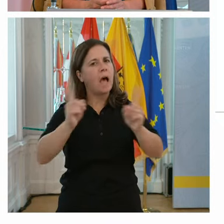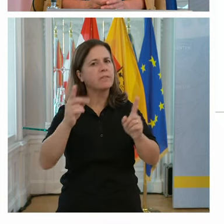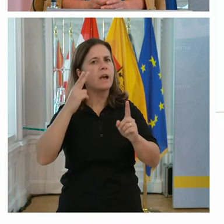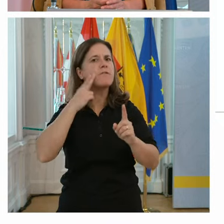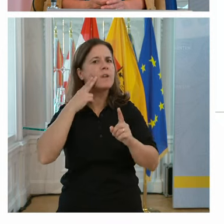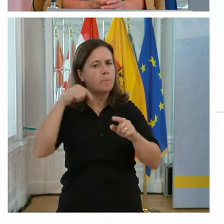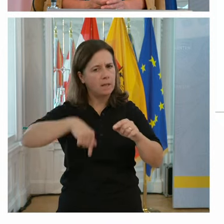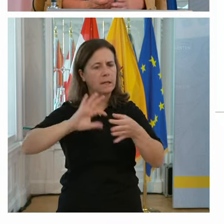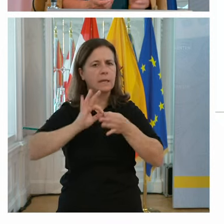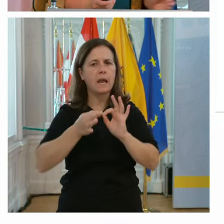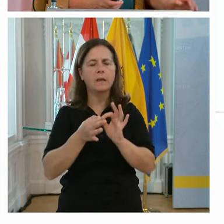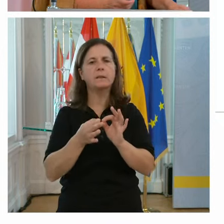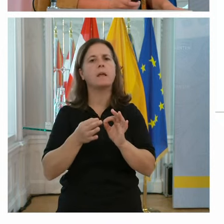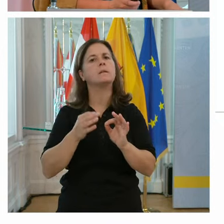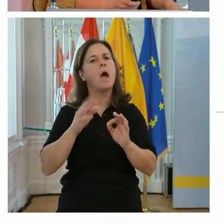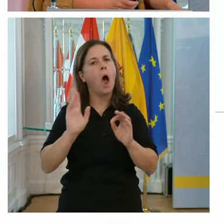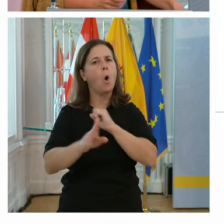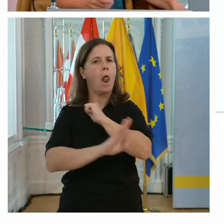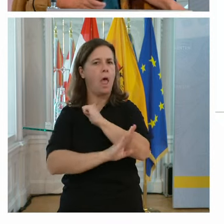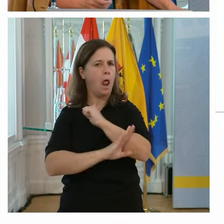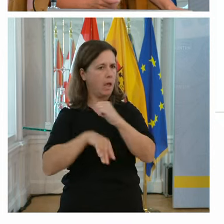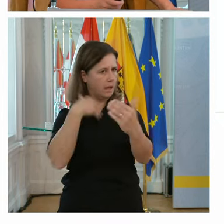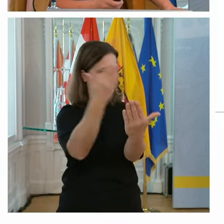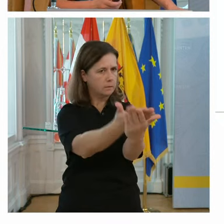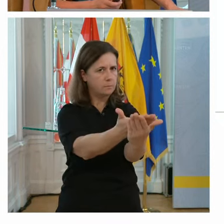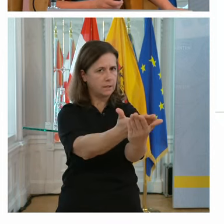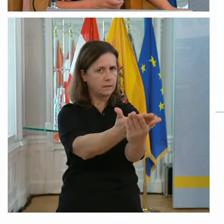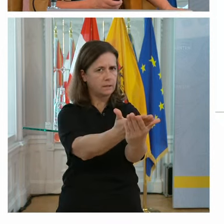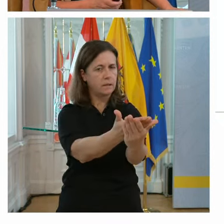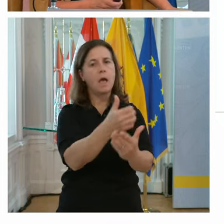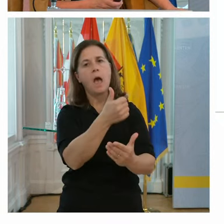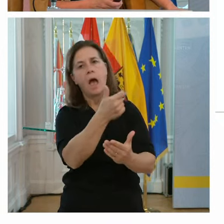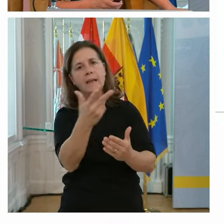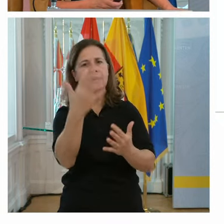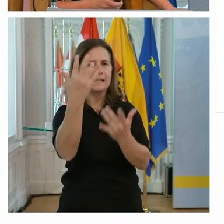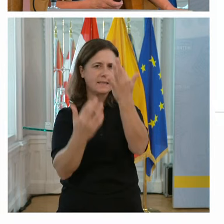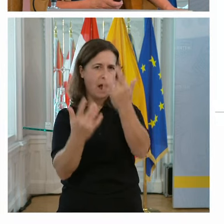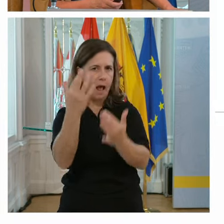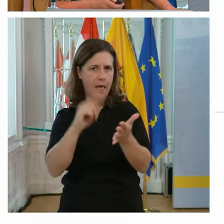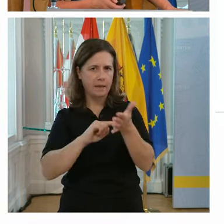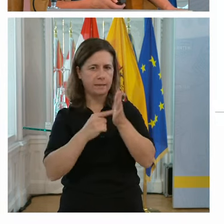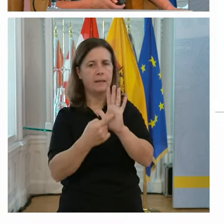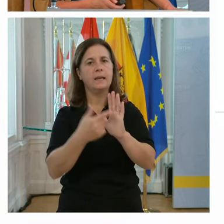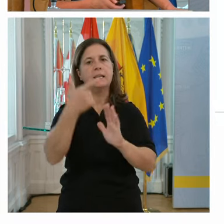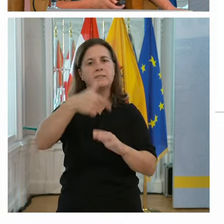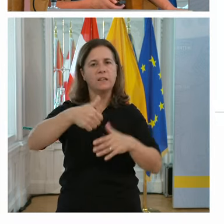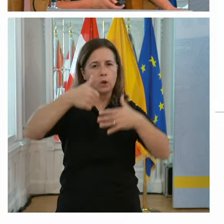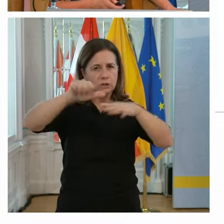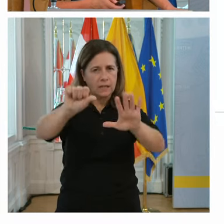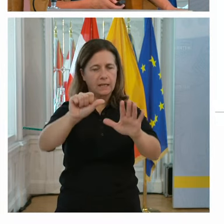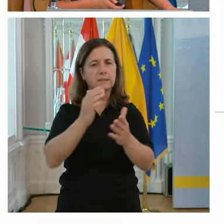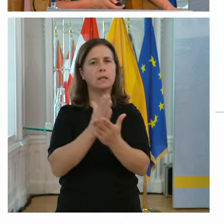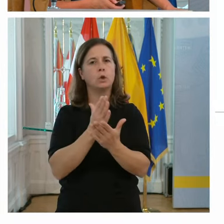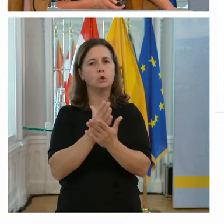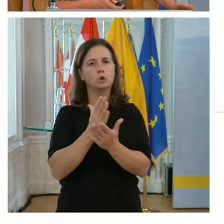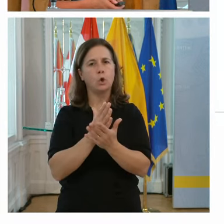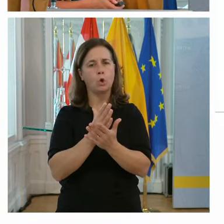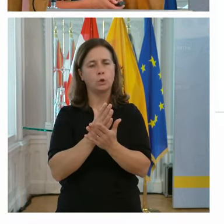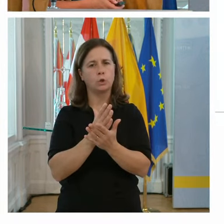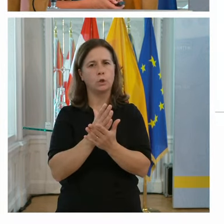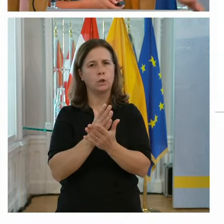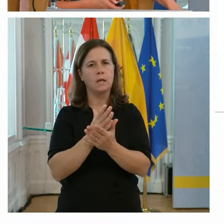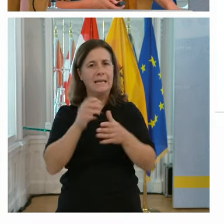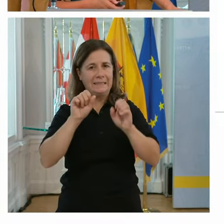in Kärnten auch Lehre anzubieten. Sie sehen hier einige der Zahlen. Seit 2016, jetzt